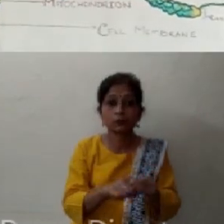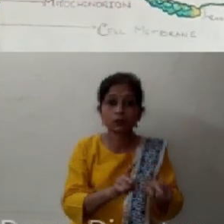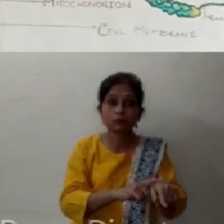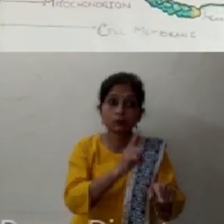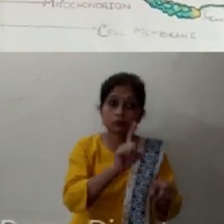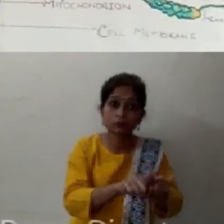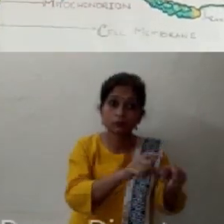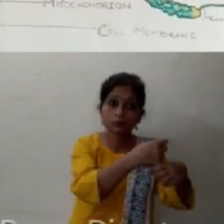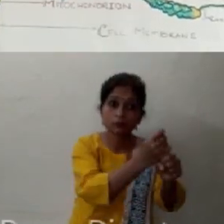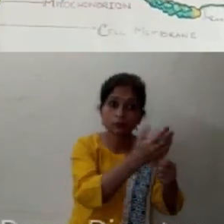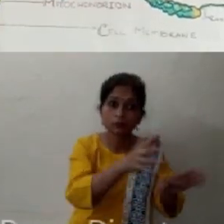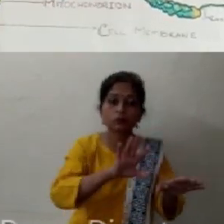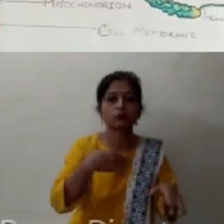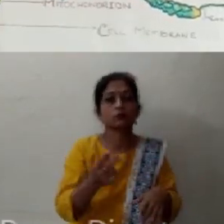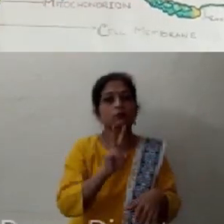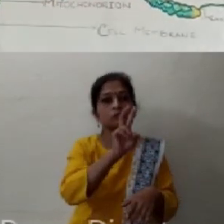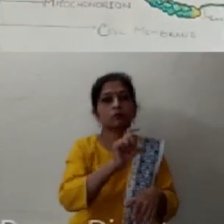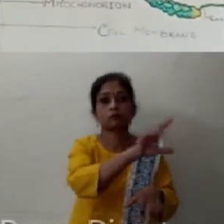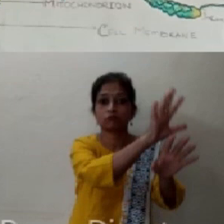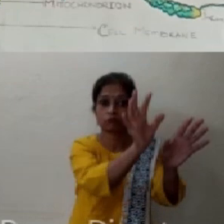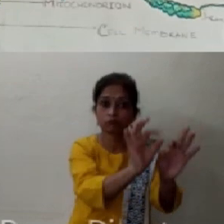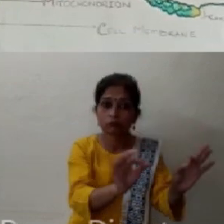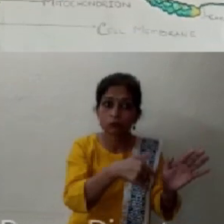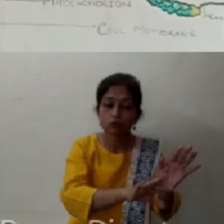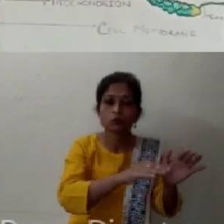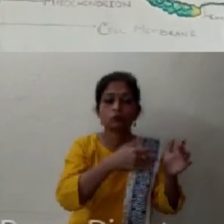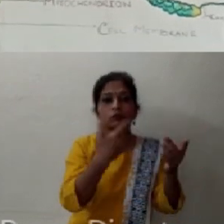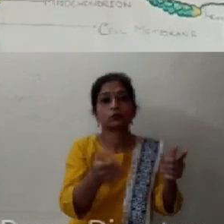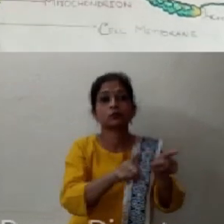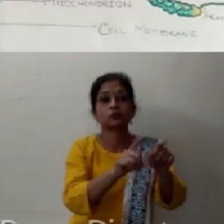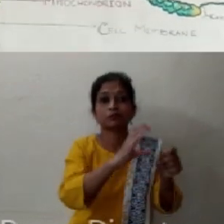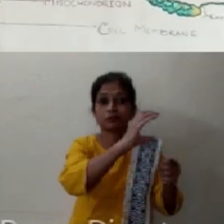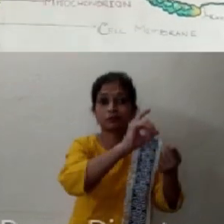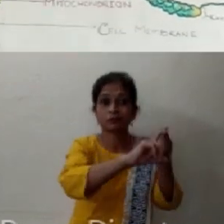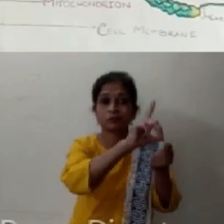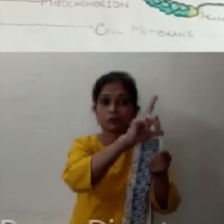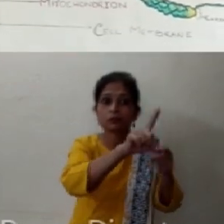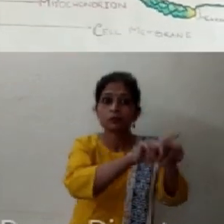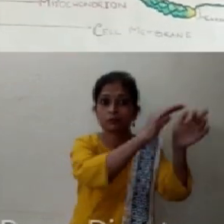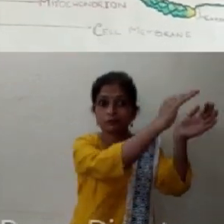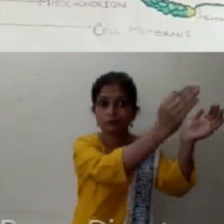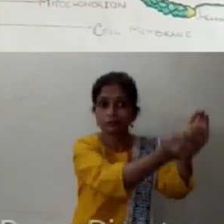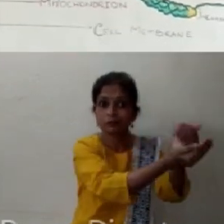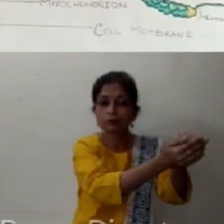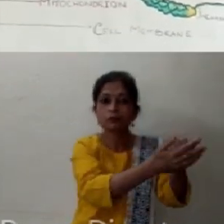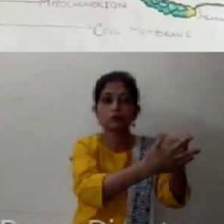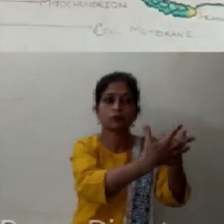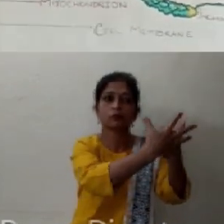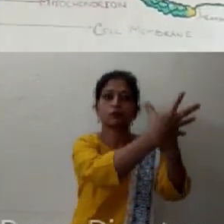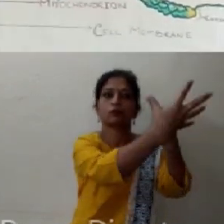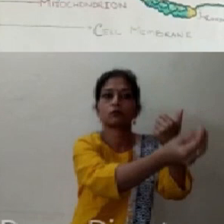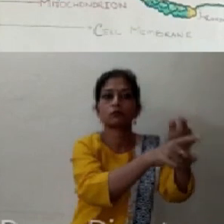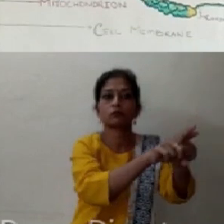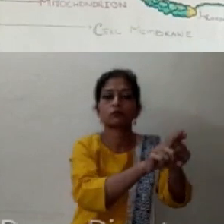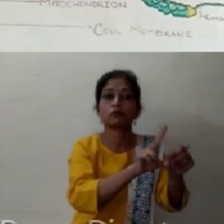एक बार ये बन गए तो ये वायरस तैयार इसके अंदर हो गए। फिर तैयार कर लेता उसी कोष्ठ के गॉल्गी बॉडी को कि उन्हीं